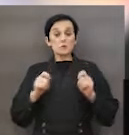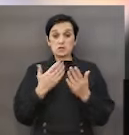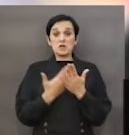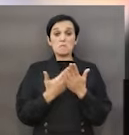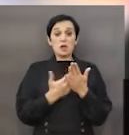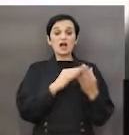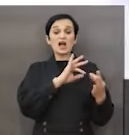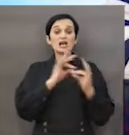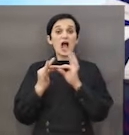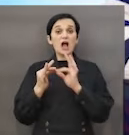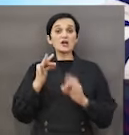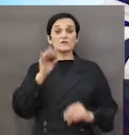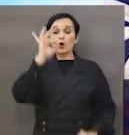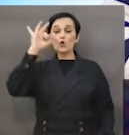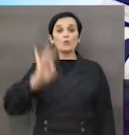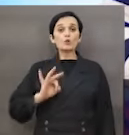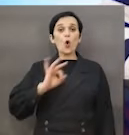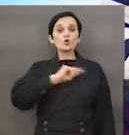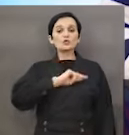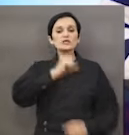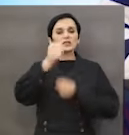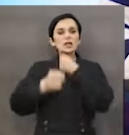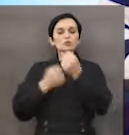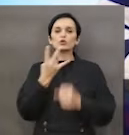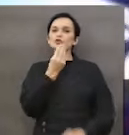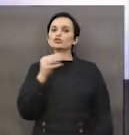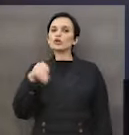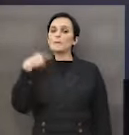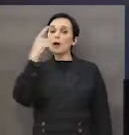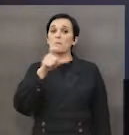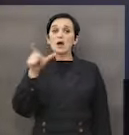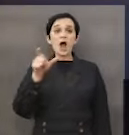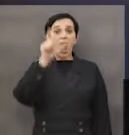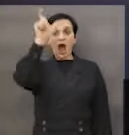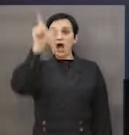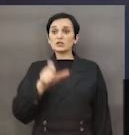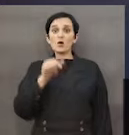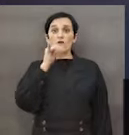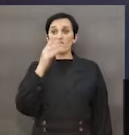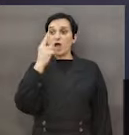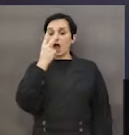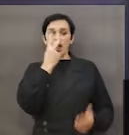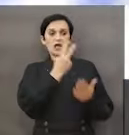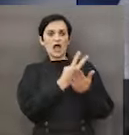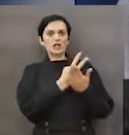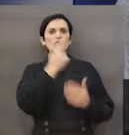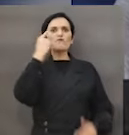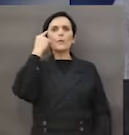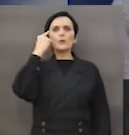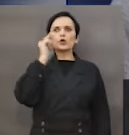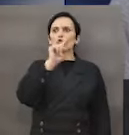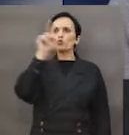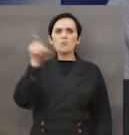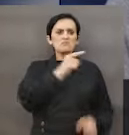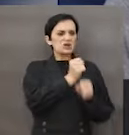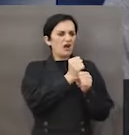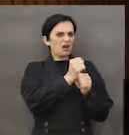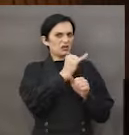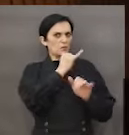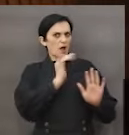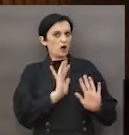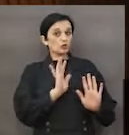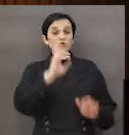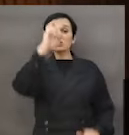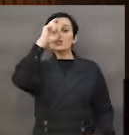რომ მაგალითად გარკვეული პროცენტი დასაქმებულებისა უნდა იყოს შეშენი პირები. ადამიანები ვერ ხედავს, მერე ფიქრობენ, რომ არაფრის გაკეთება არ